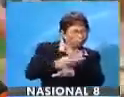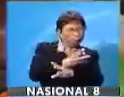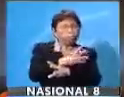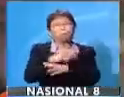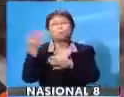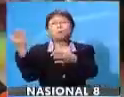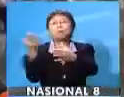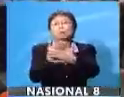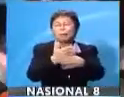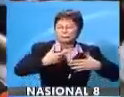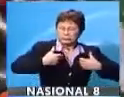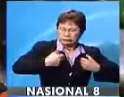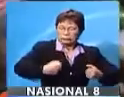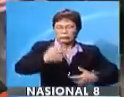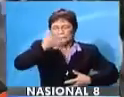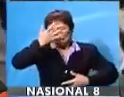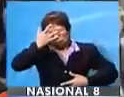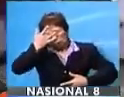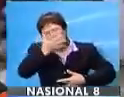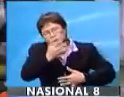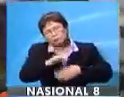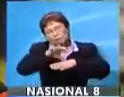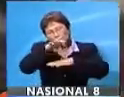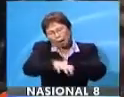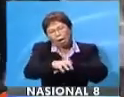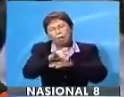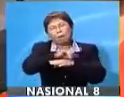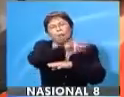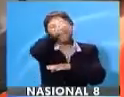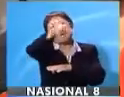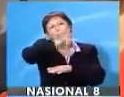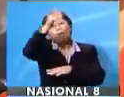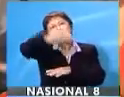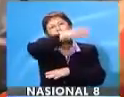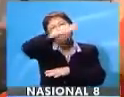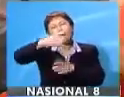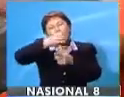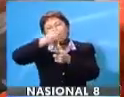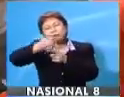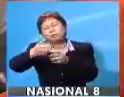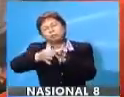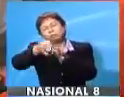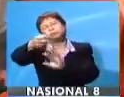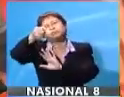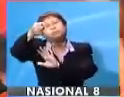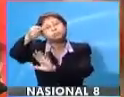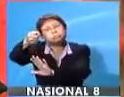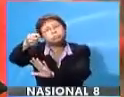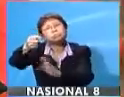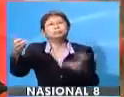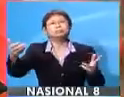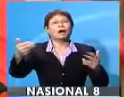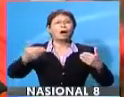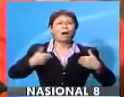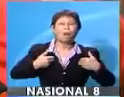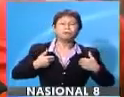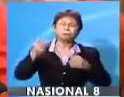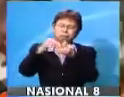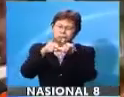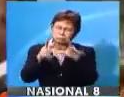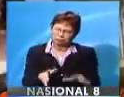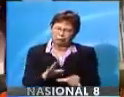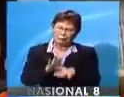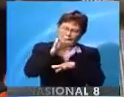sahaja menjejaskan kesihatan, malah memaksa banyak penerbangan dibatalkan atau ditunda. Akibatnya, terdapat peserta